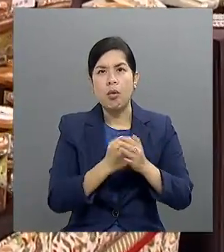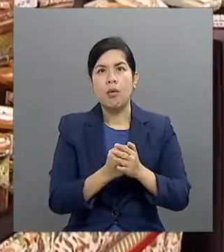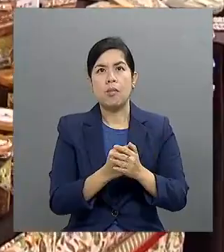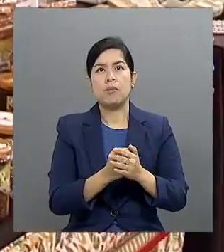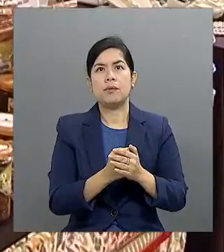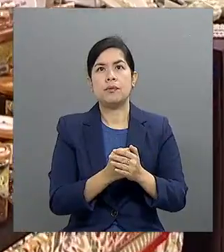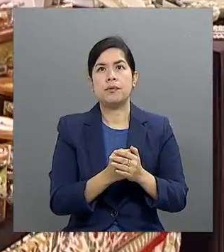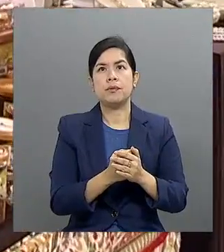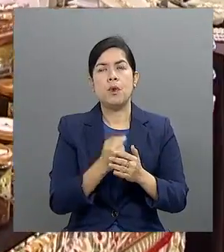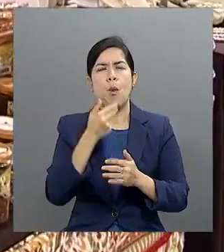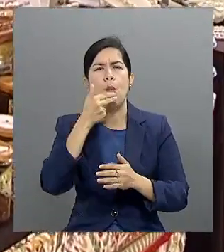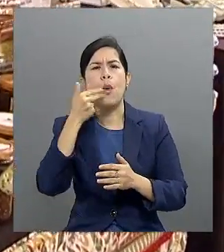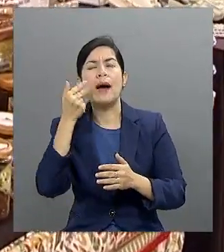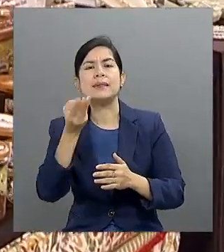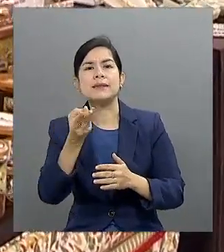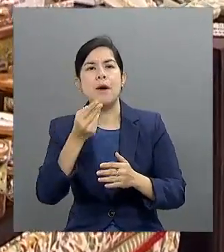ค่ะ